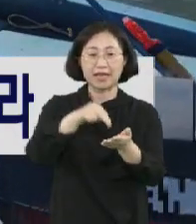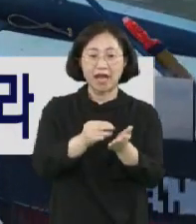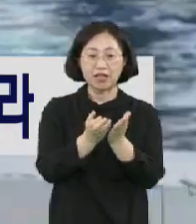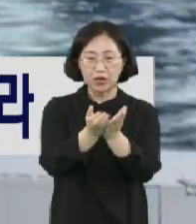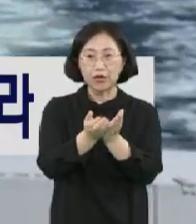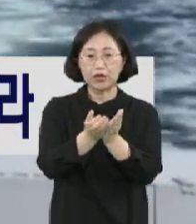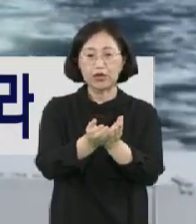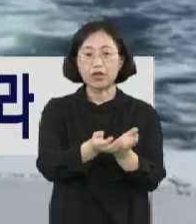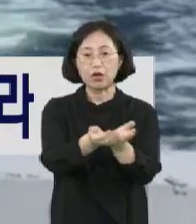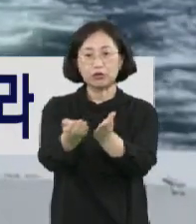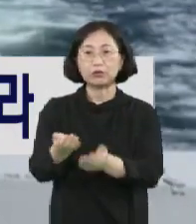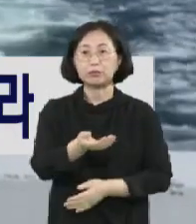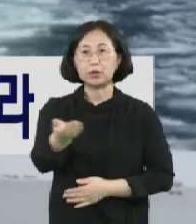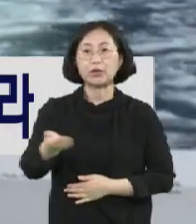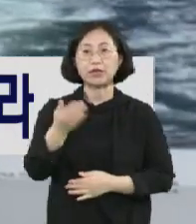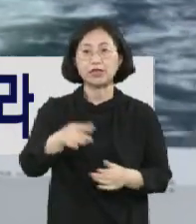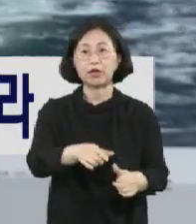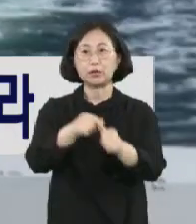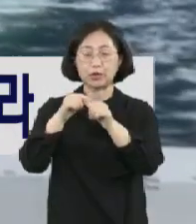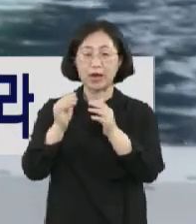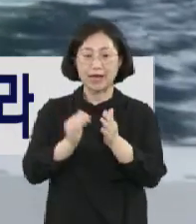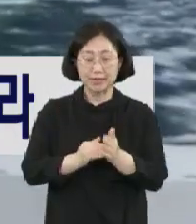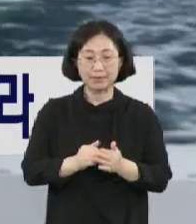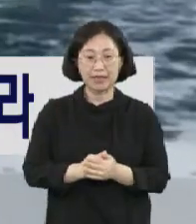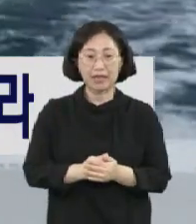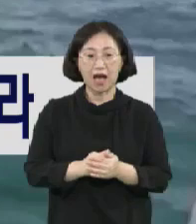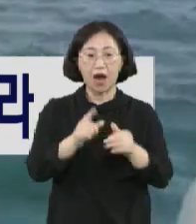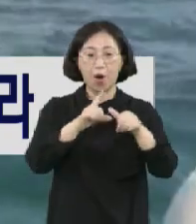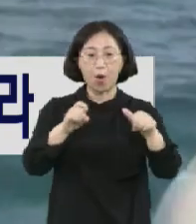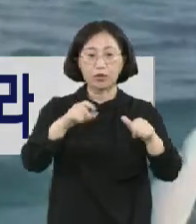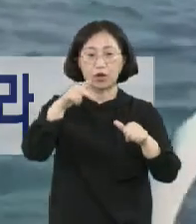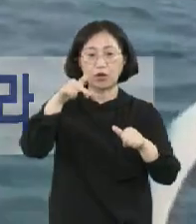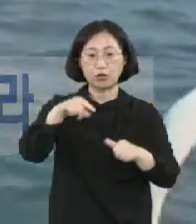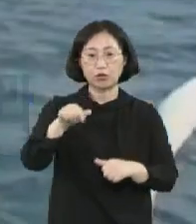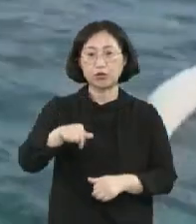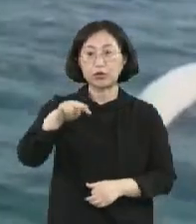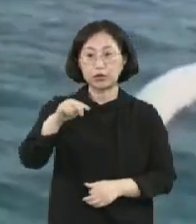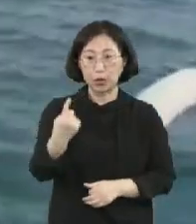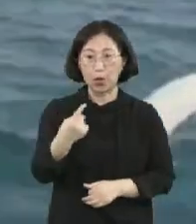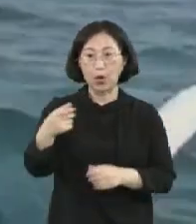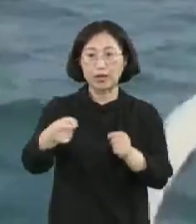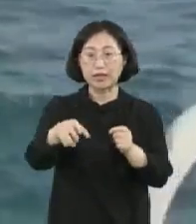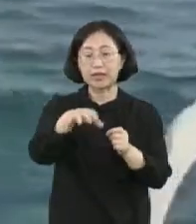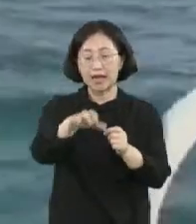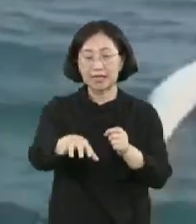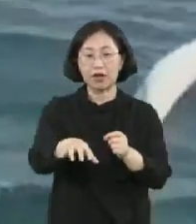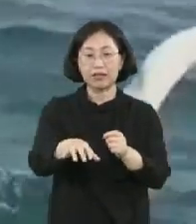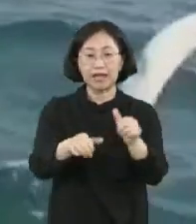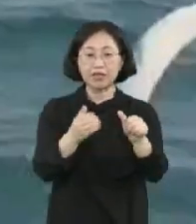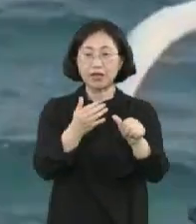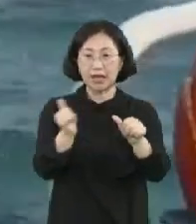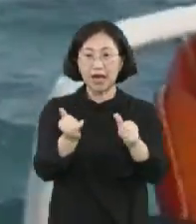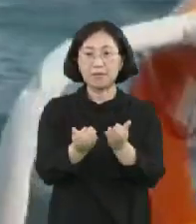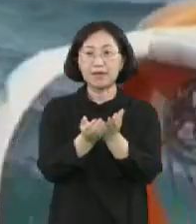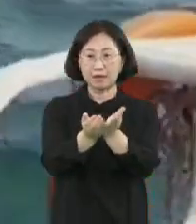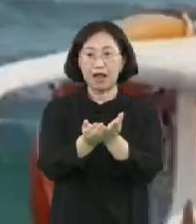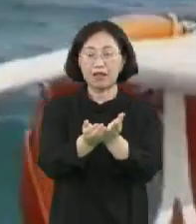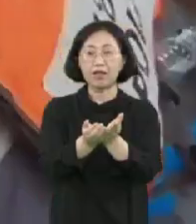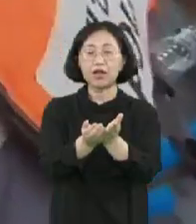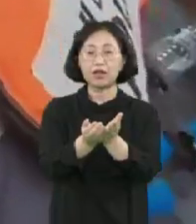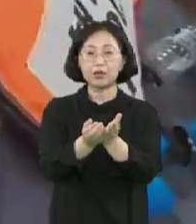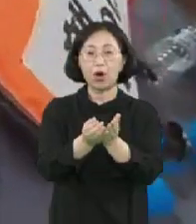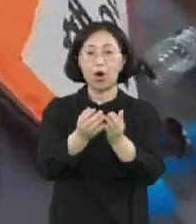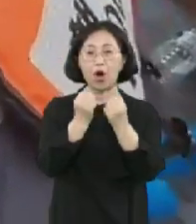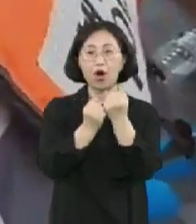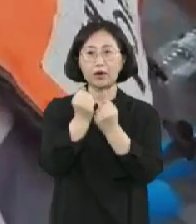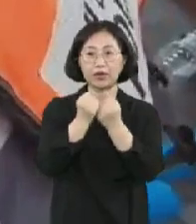표류해 구조작업을 벌였습니다. 비슷한 시간 홍성 죽도 인근 해상에서는 5명이 탄 모터보트가 기관 고장을 일으키는